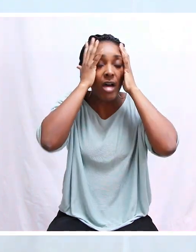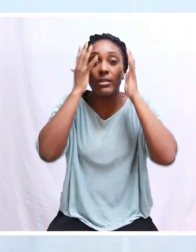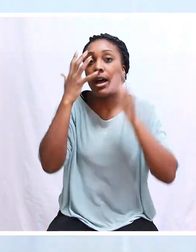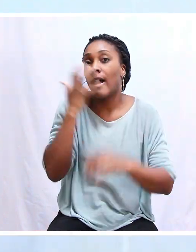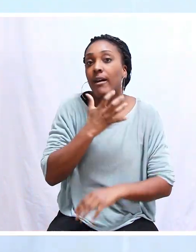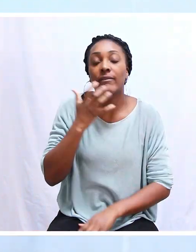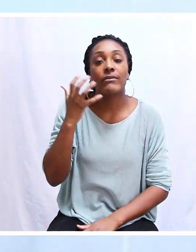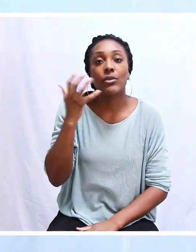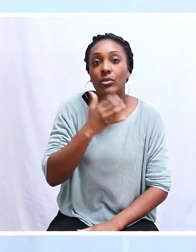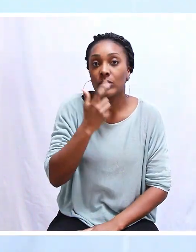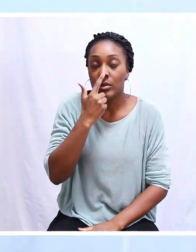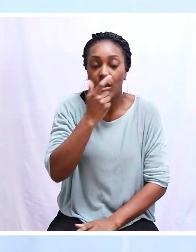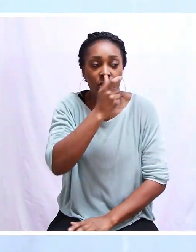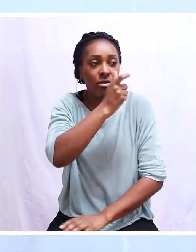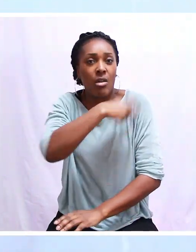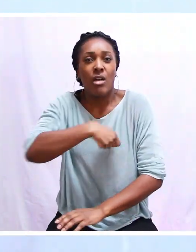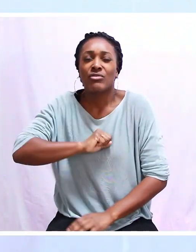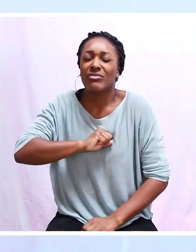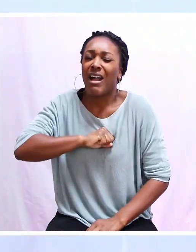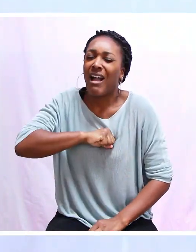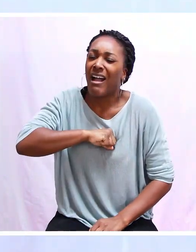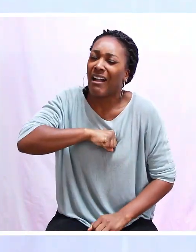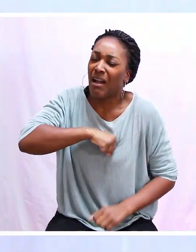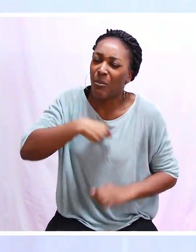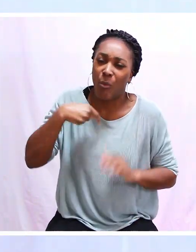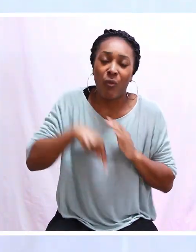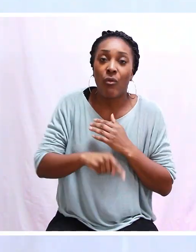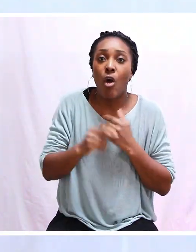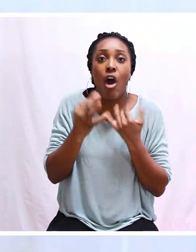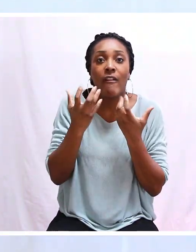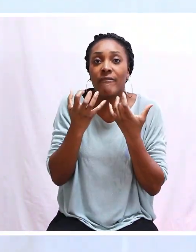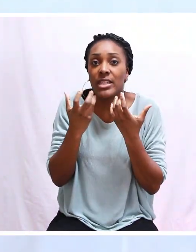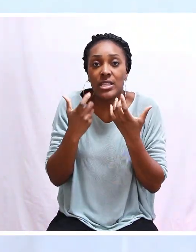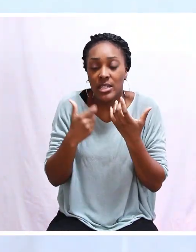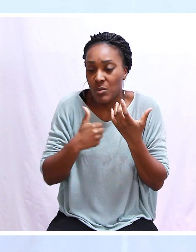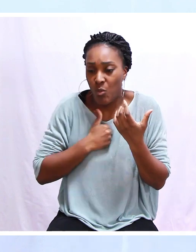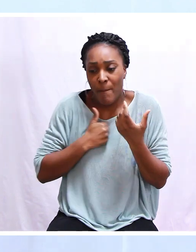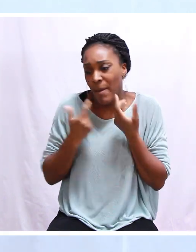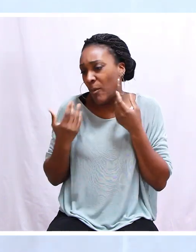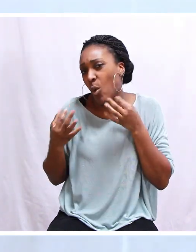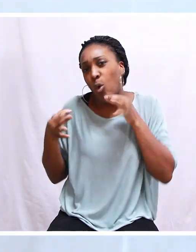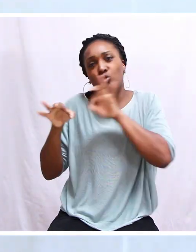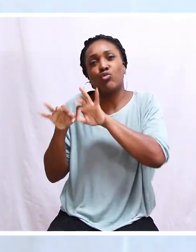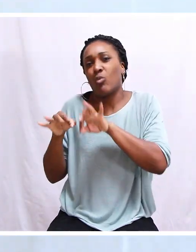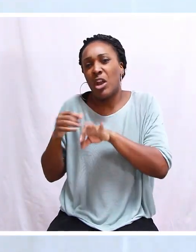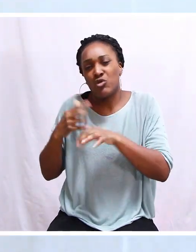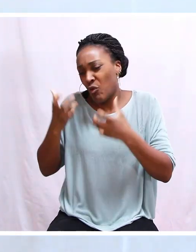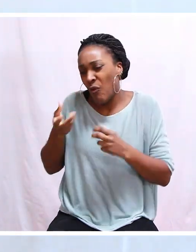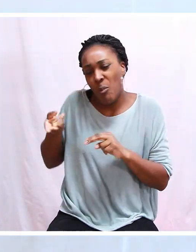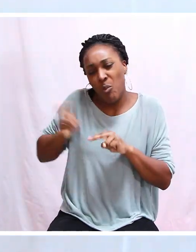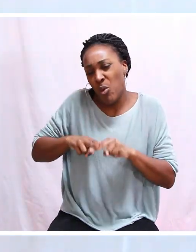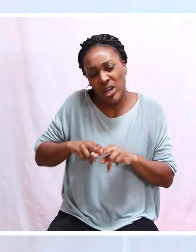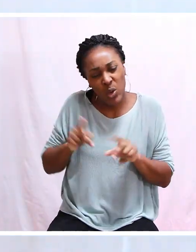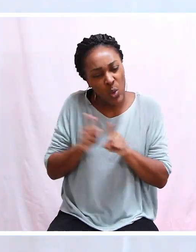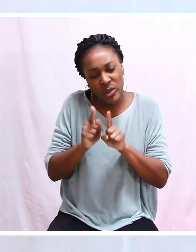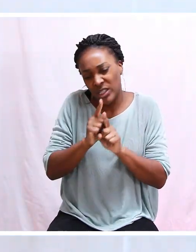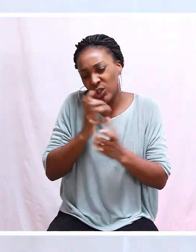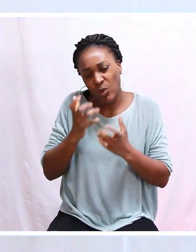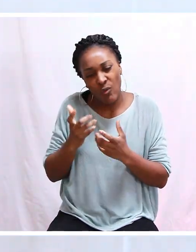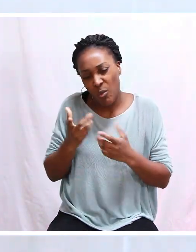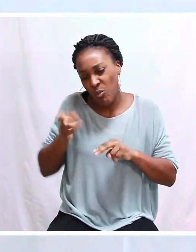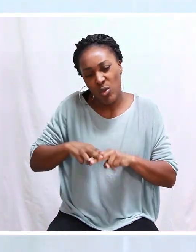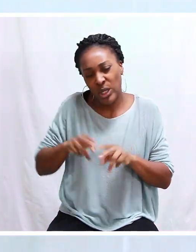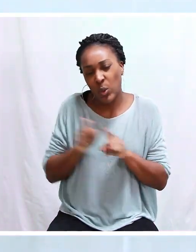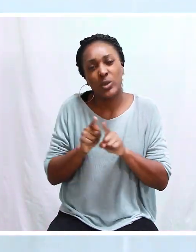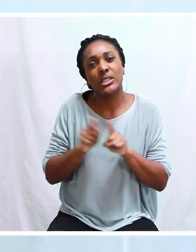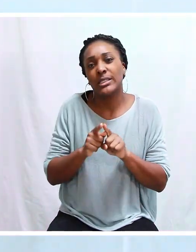fin et on voit qu'il est atteint par un chagrin profond au point qu'il dit maintenant il n'y a plus que la mort qui m'attend et je veux retourner vers mon fils en fait. Je vais aller le